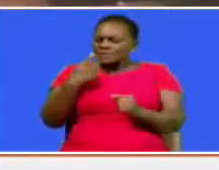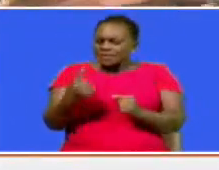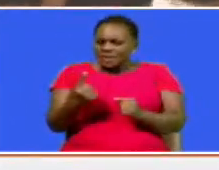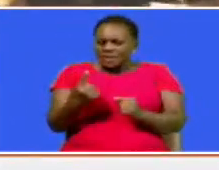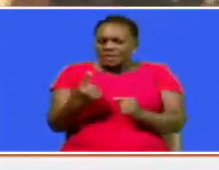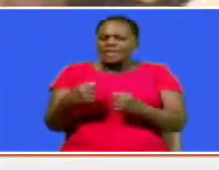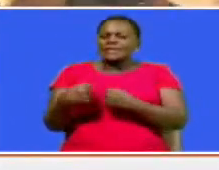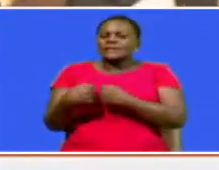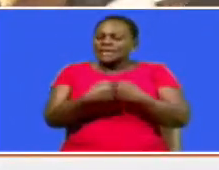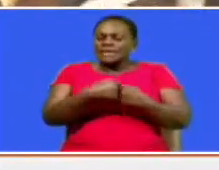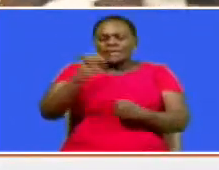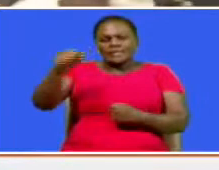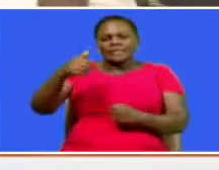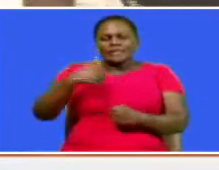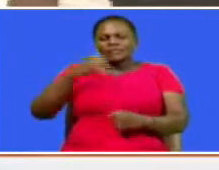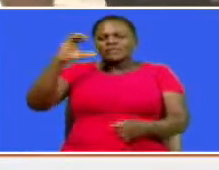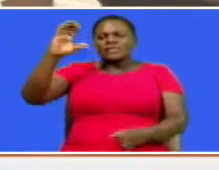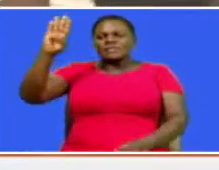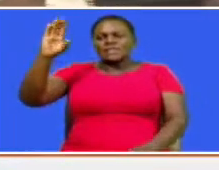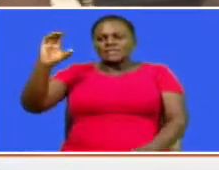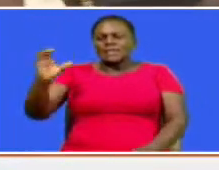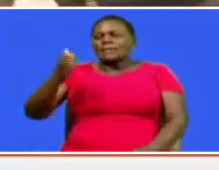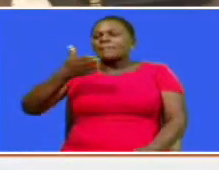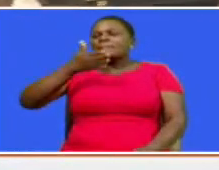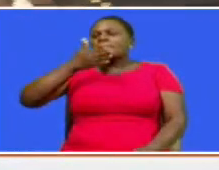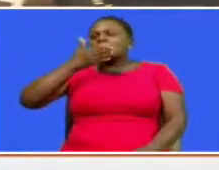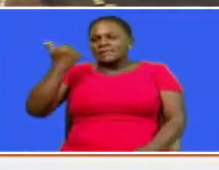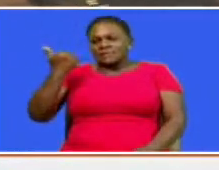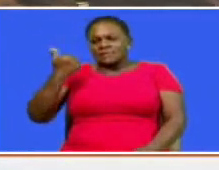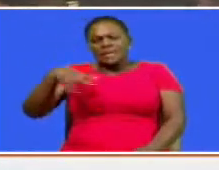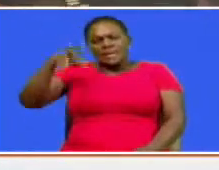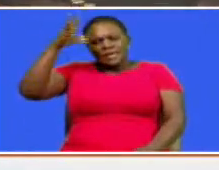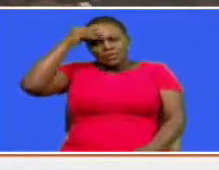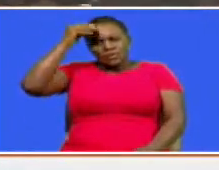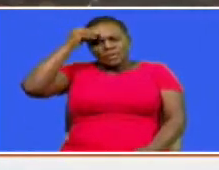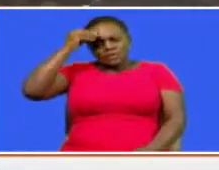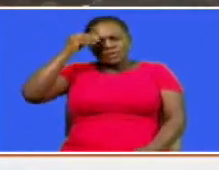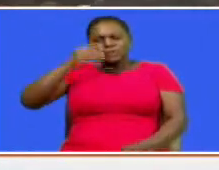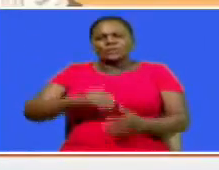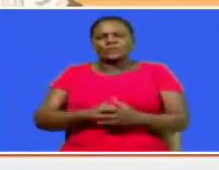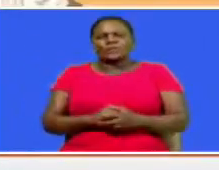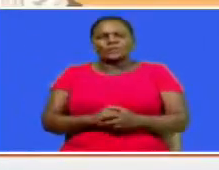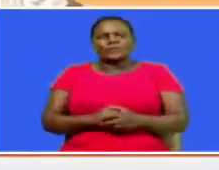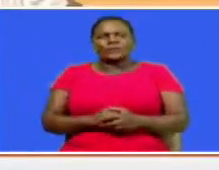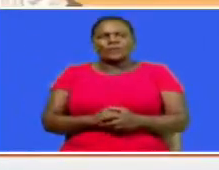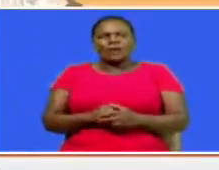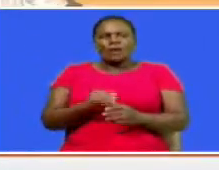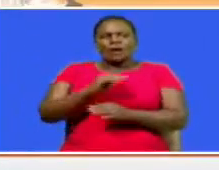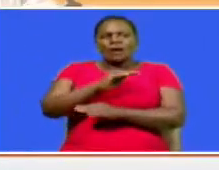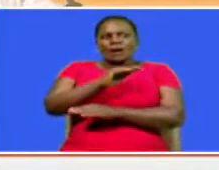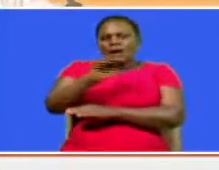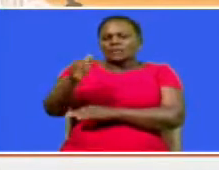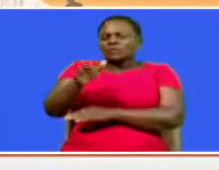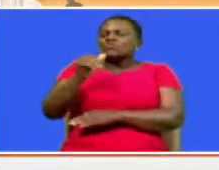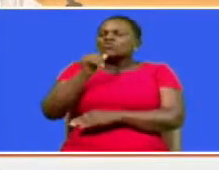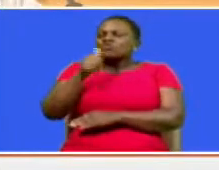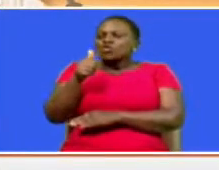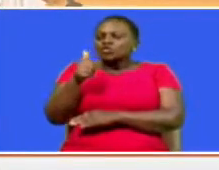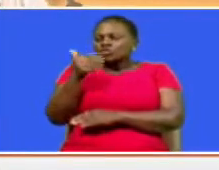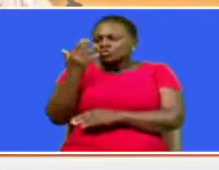licha ya changamoto, CBC ni mfumo bora wa elimu unaowafaa watoto wa karne hii. We ask you not to